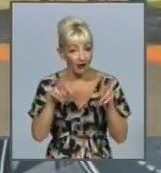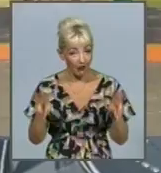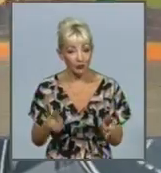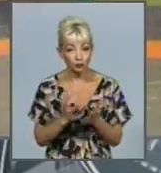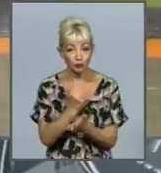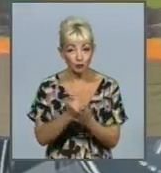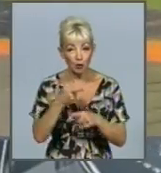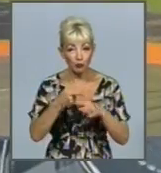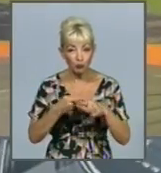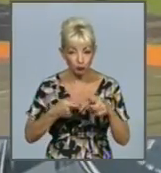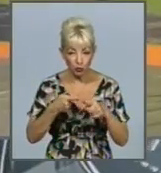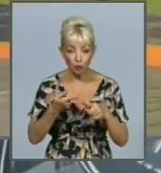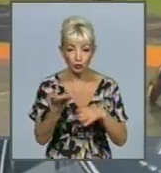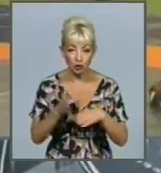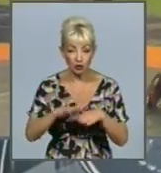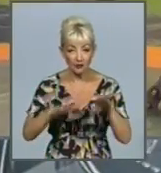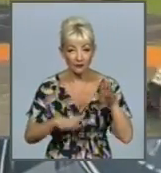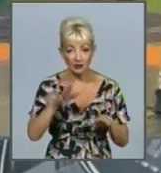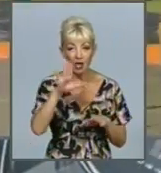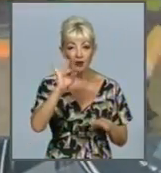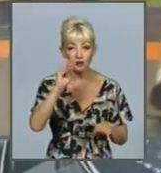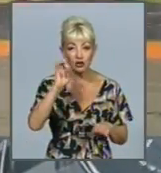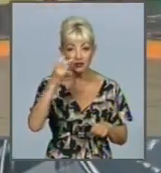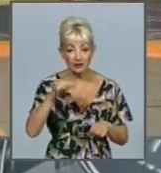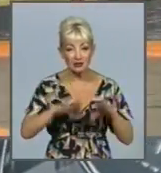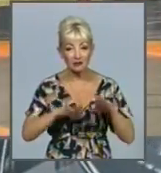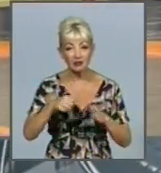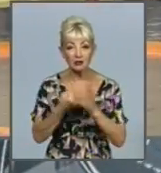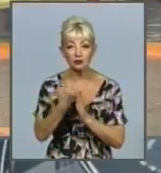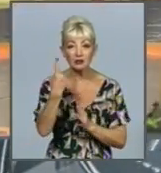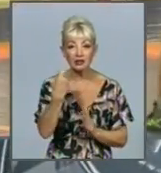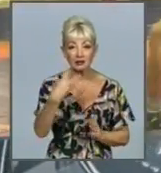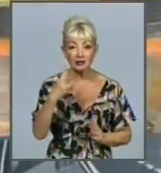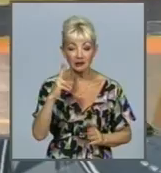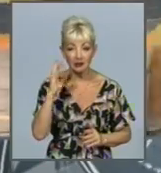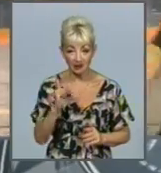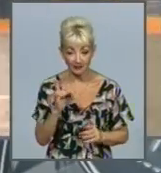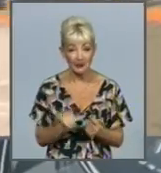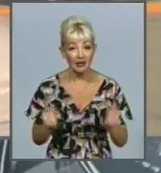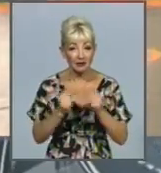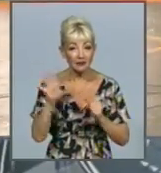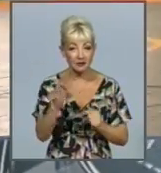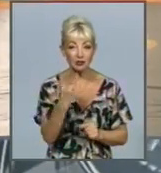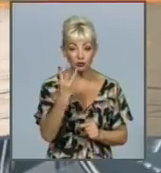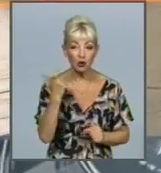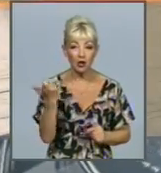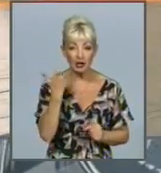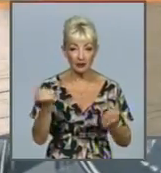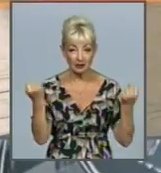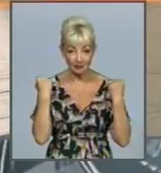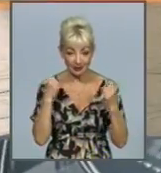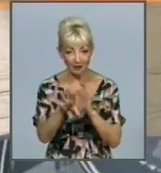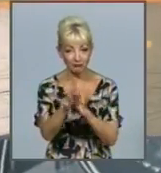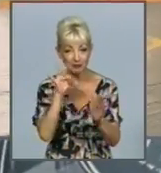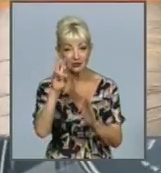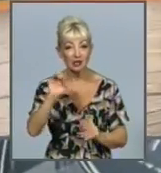в полутяжелом весе. Михаил Вишневецкий в весе до 130 килограммов. Соответственно, все трое харьковских классиков отобрались